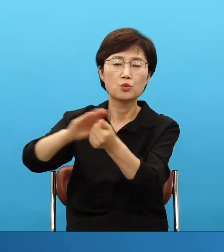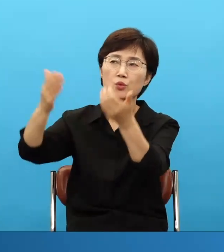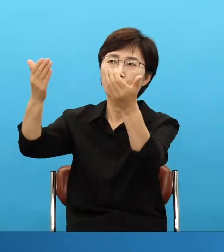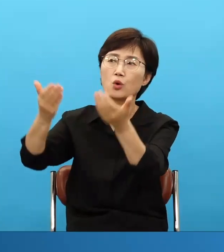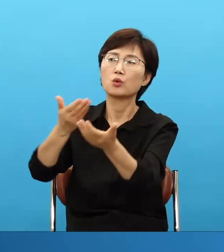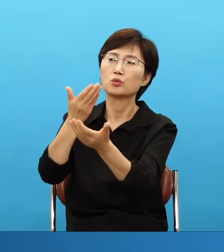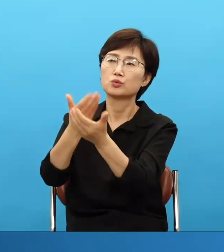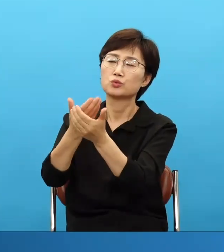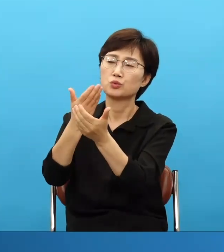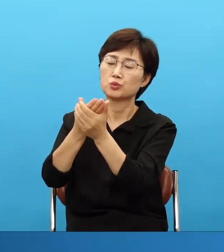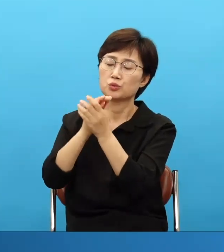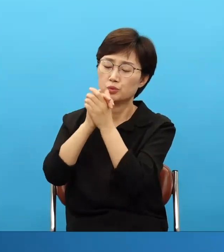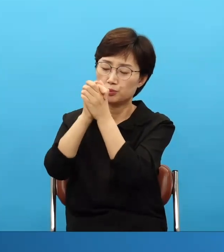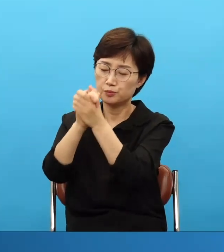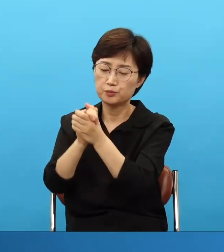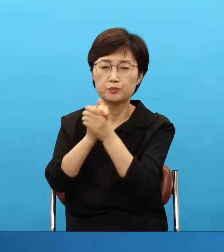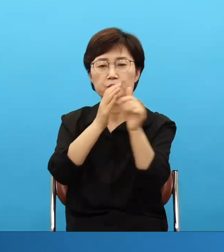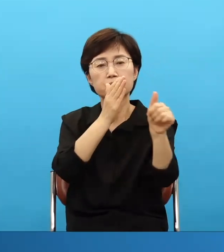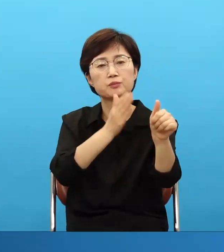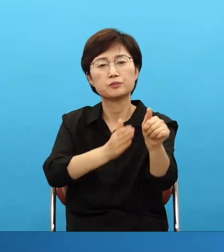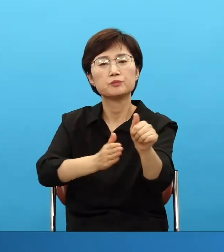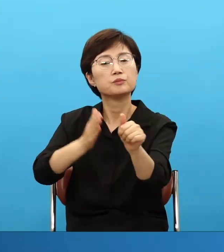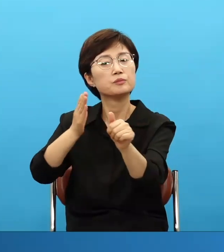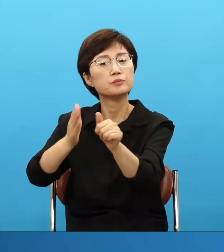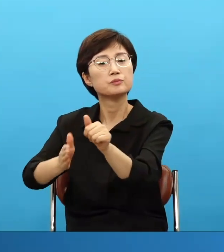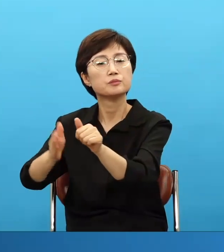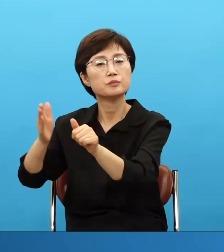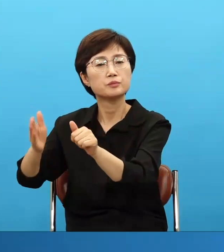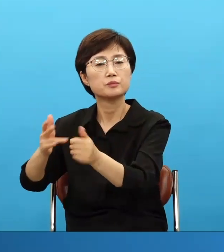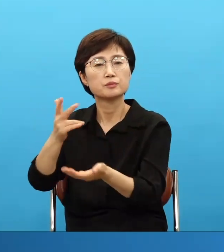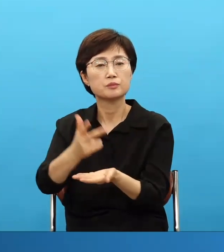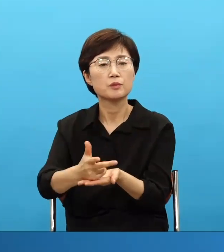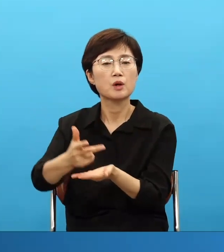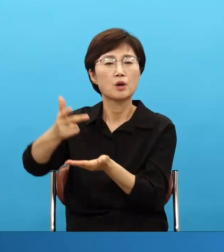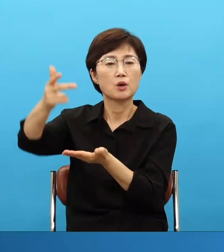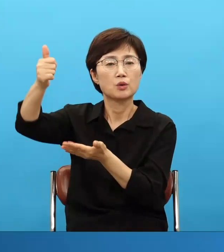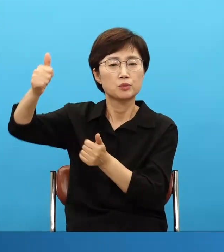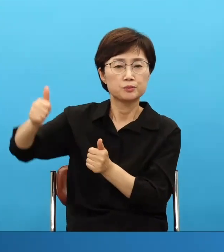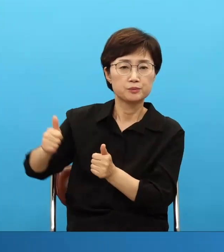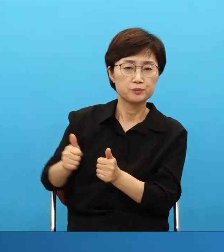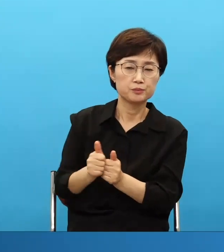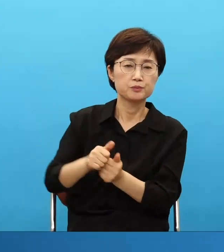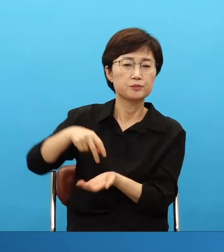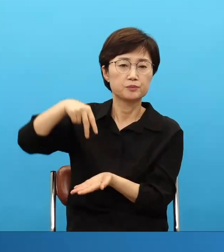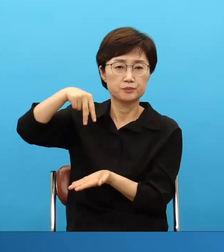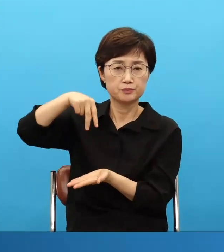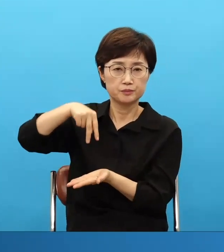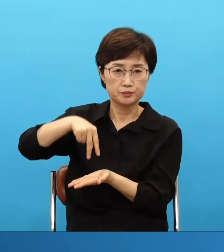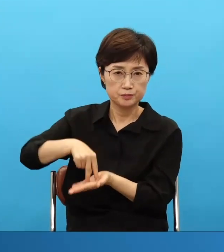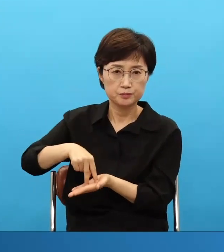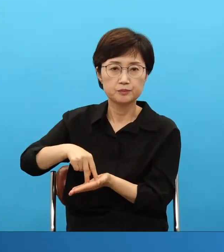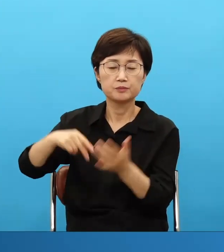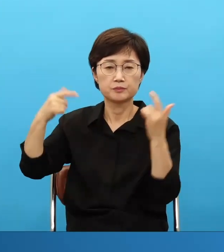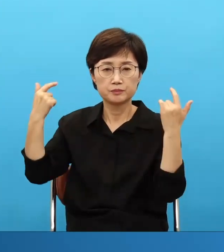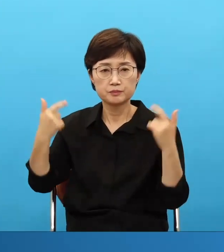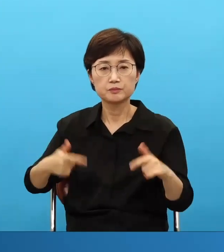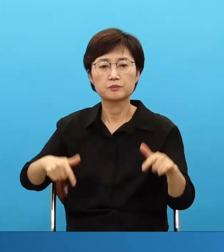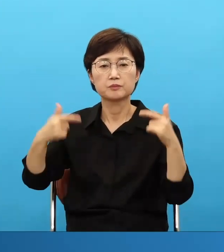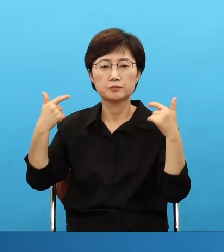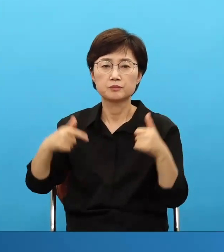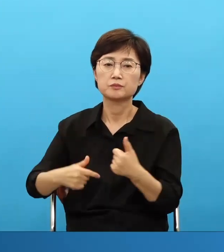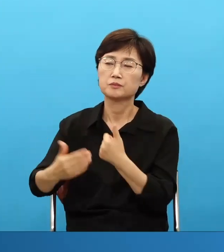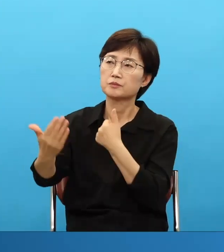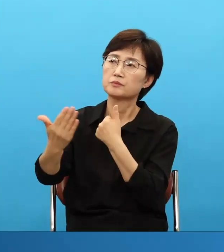우의 그로를 흘라 주님 내에서